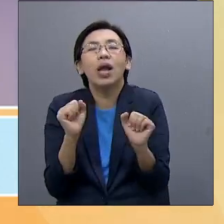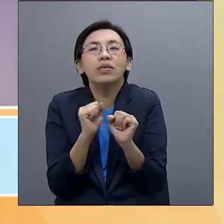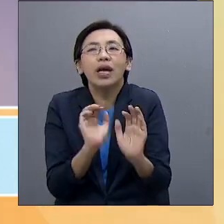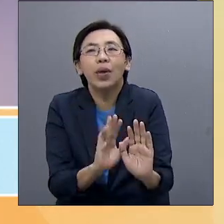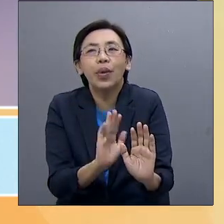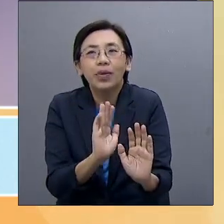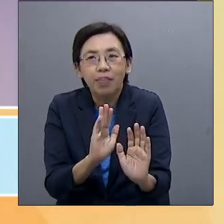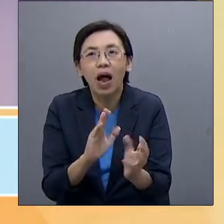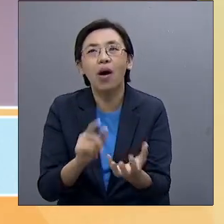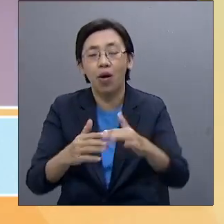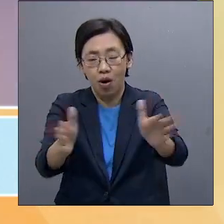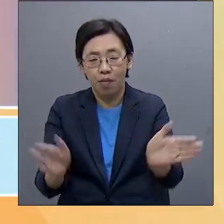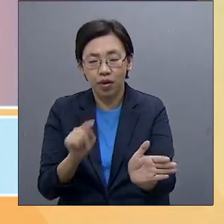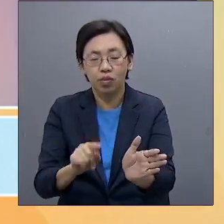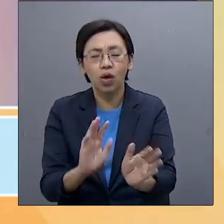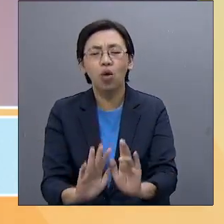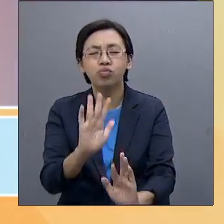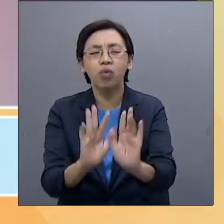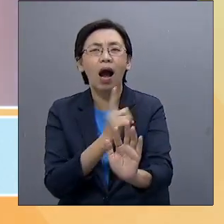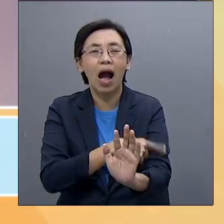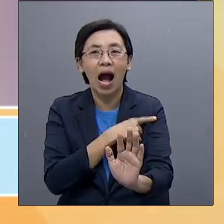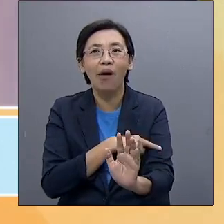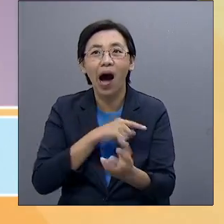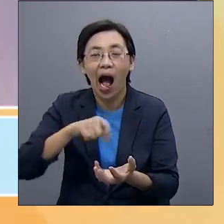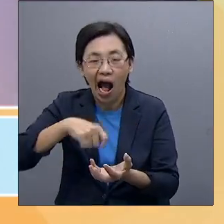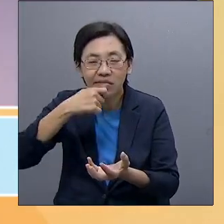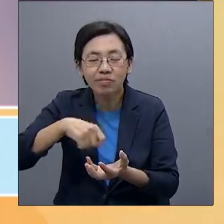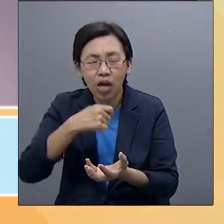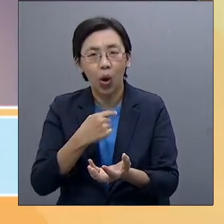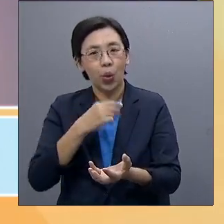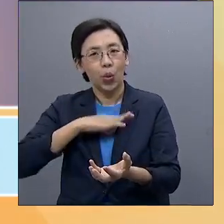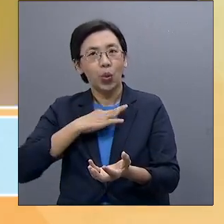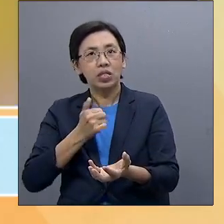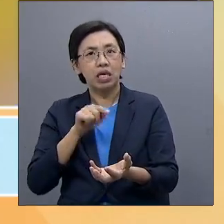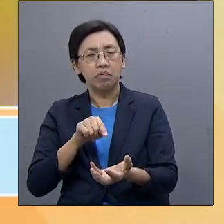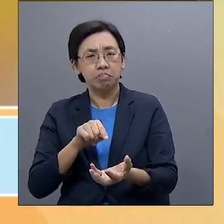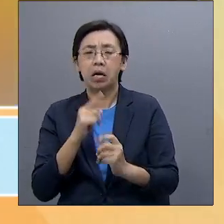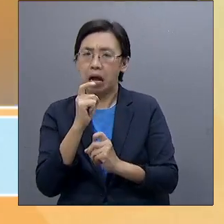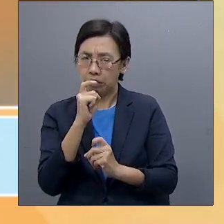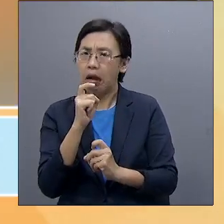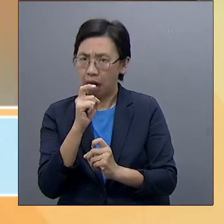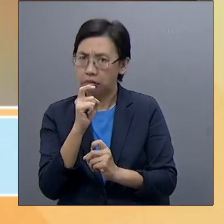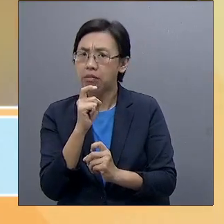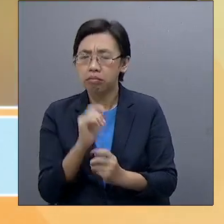เกิดควัน ค นกินเข้าไปก็รู้สึกแบบตื่นเต้นนะแต่จริงๆแล้วมีอันตรายนะมีความเสี่ยงเยอะเลย